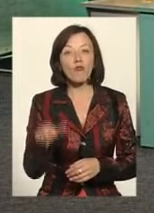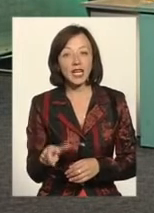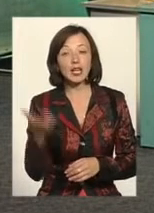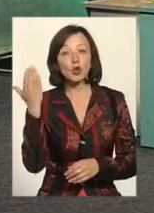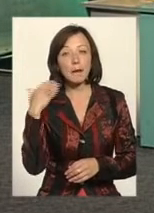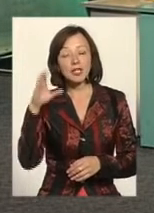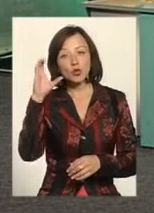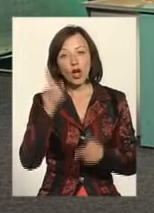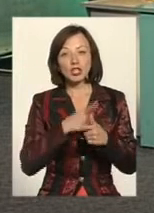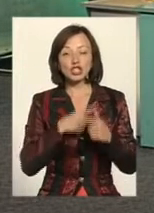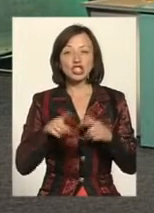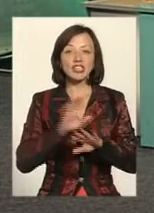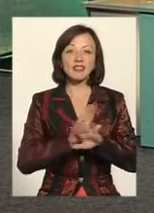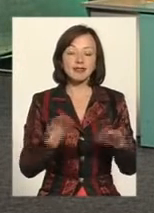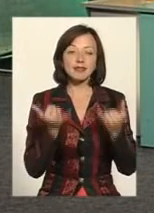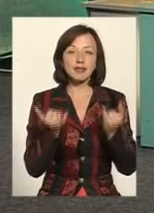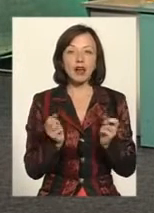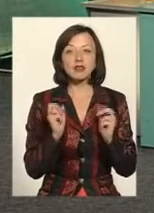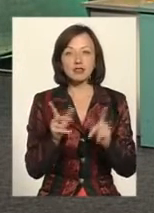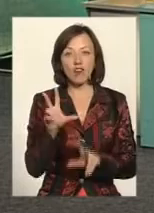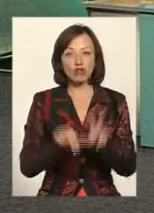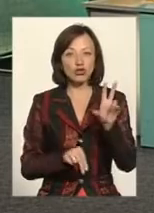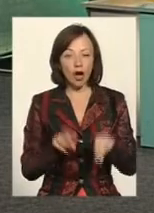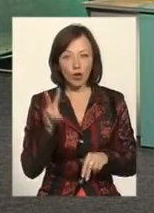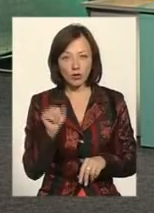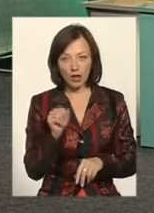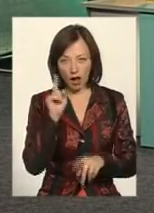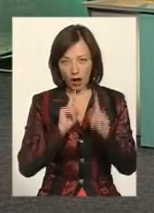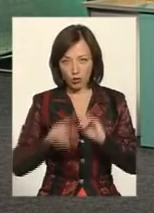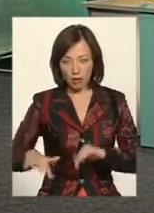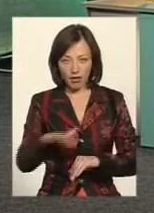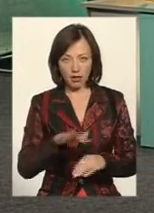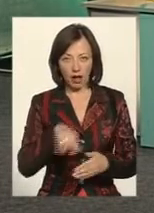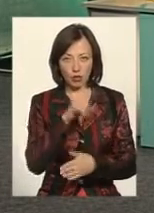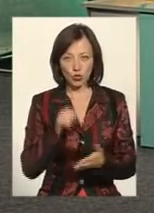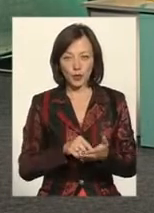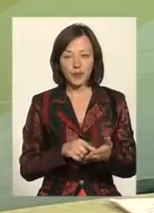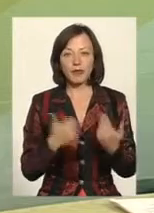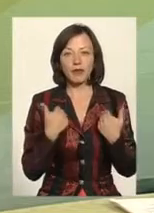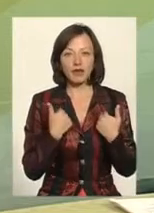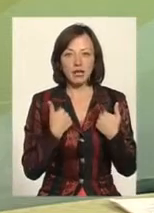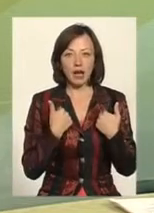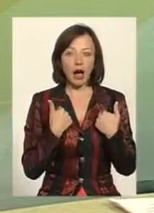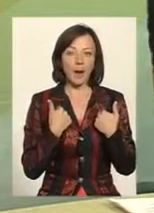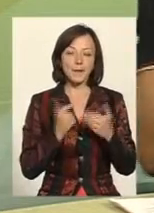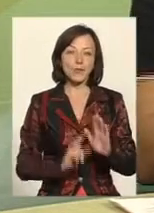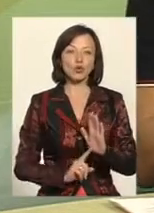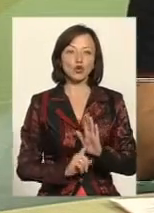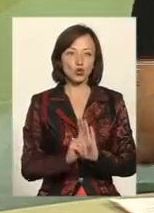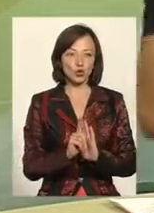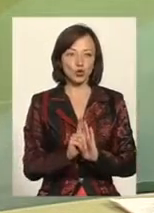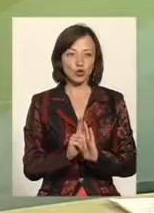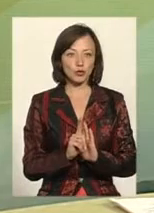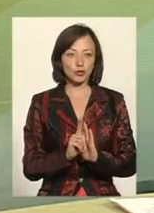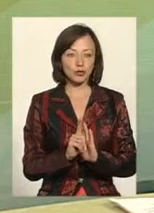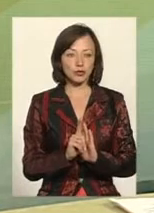І наскільки зараз зважають на Раду Майдану? Знаєте, я почну так, як вчора починав на Раді Майдану, з